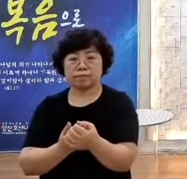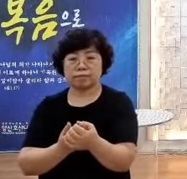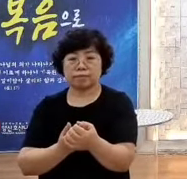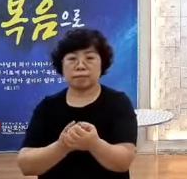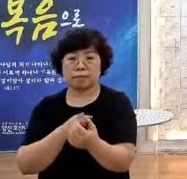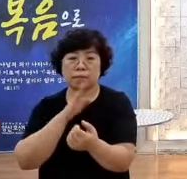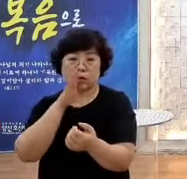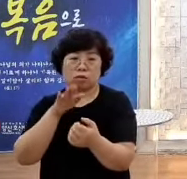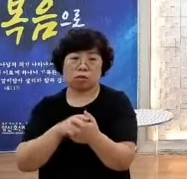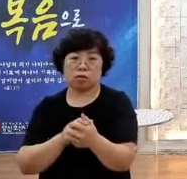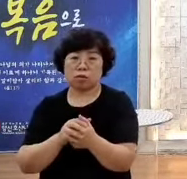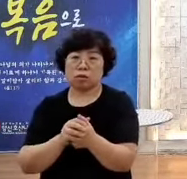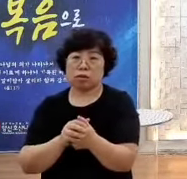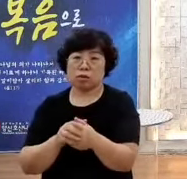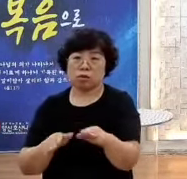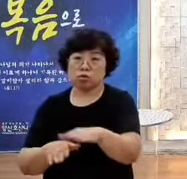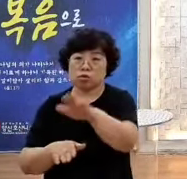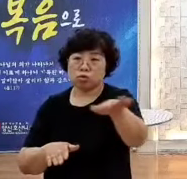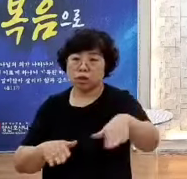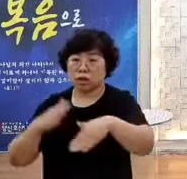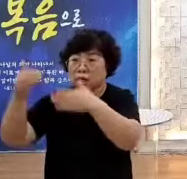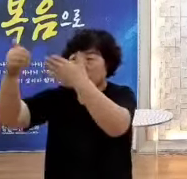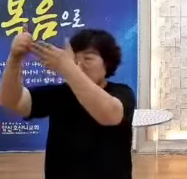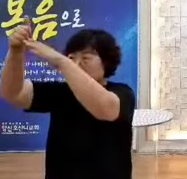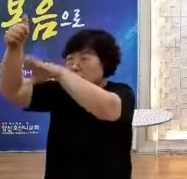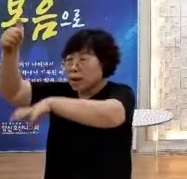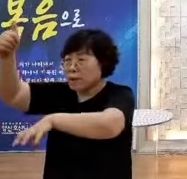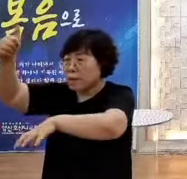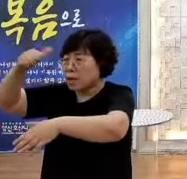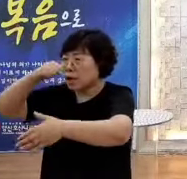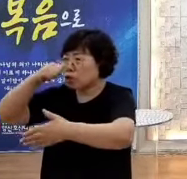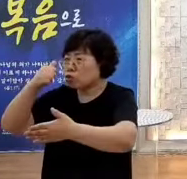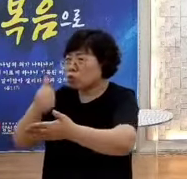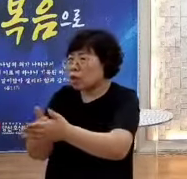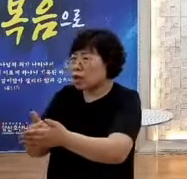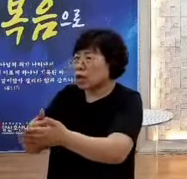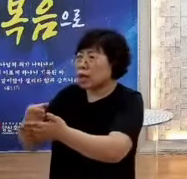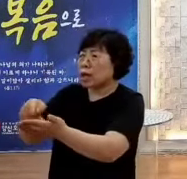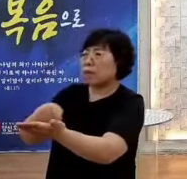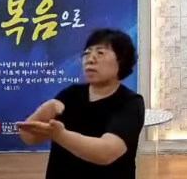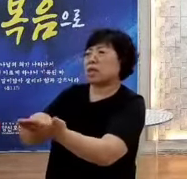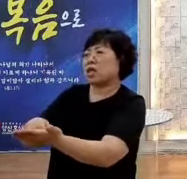바로 우리가 바로 하나님 앞에 죄의 빚을 졌단 말이에요.